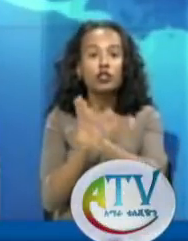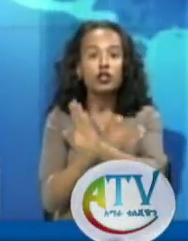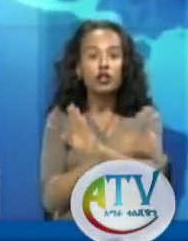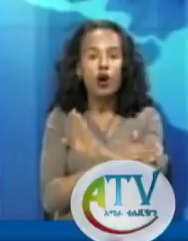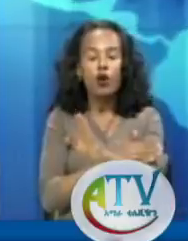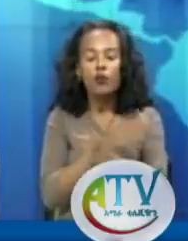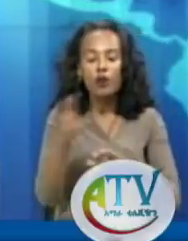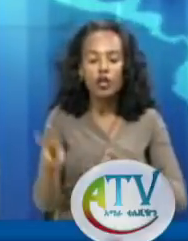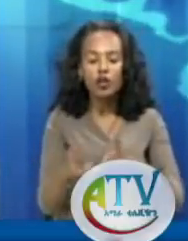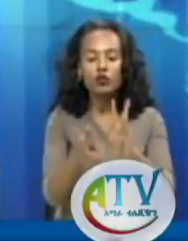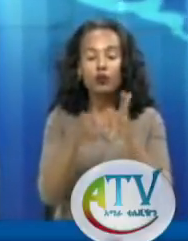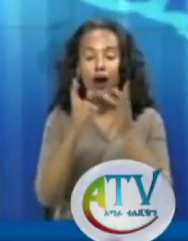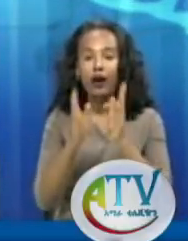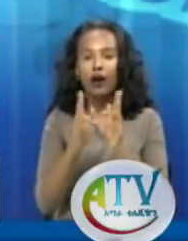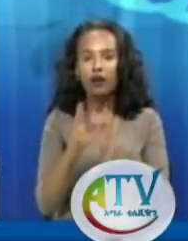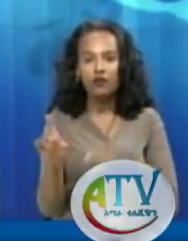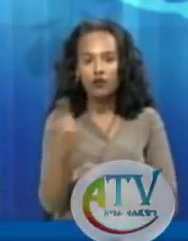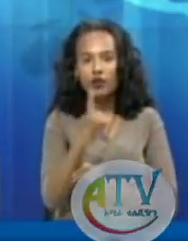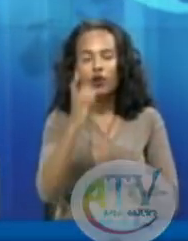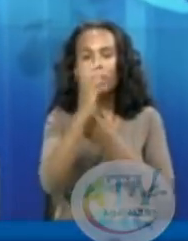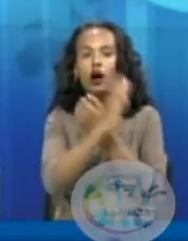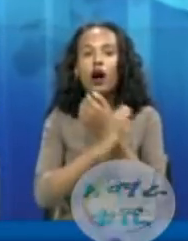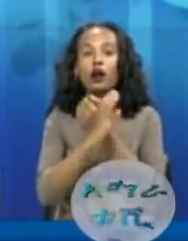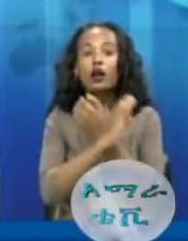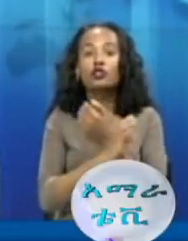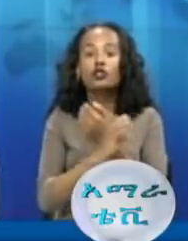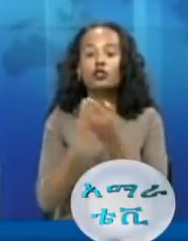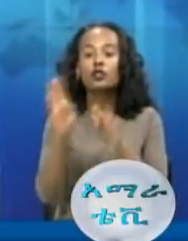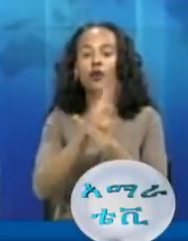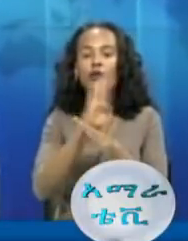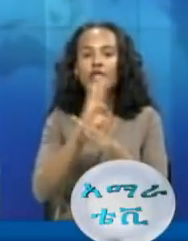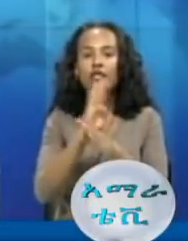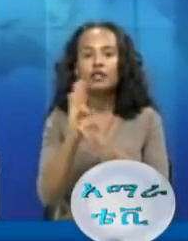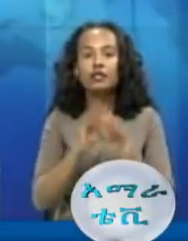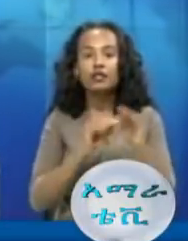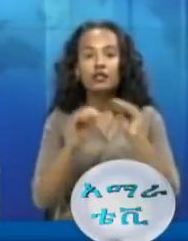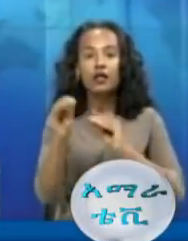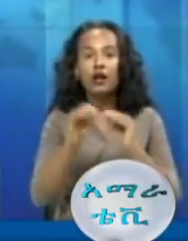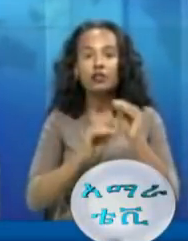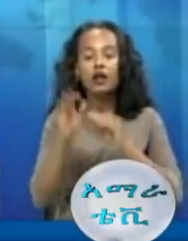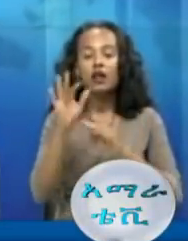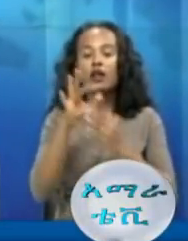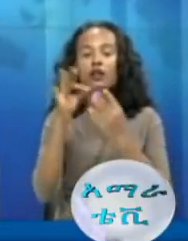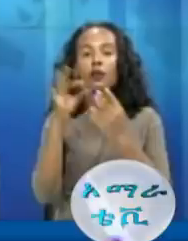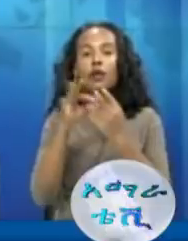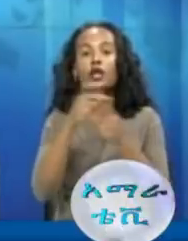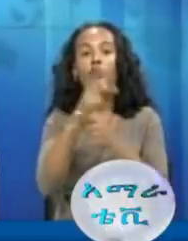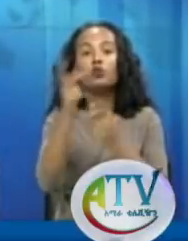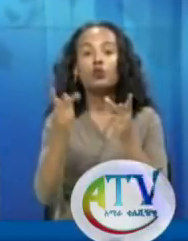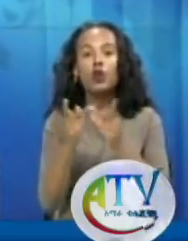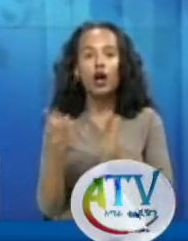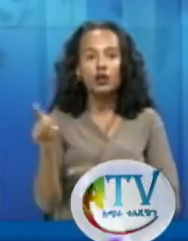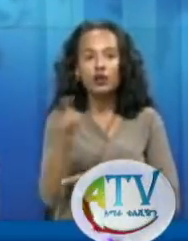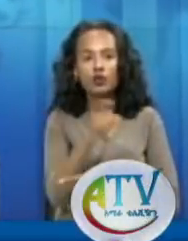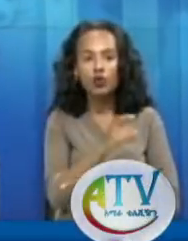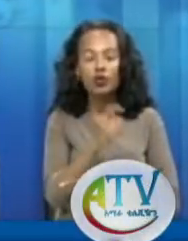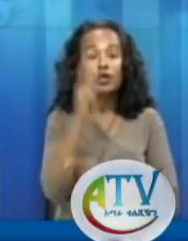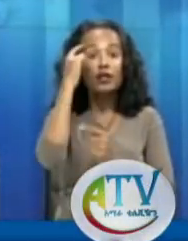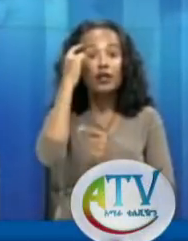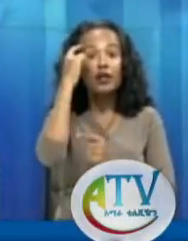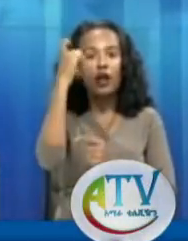መንገዱን ማቀላጠፍ ሲሆን፣ ሀገራችንን ለቢዝነስ እንቅስቃሴ ተመራጭ ስፍራ እንድትሆን ያለመ ነው።